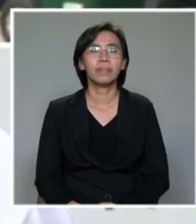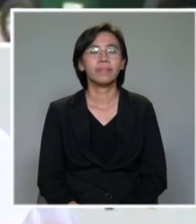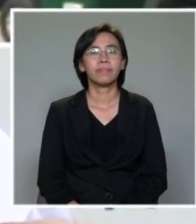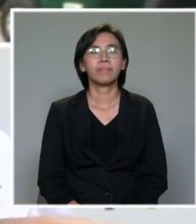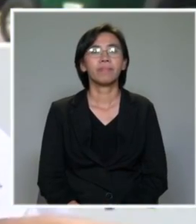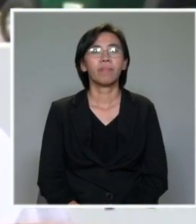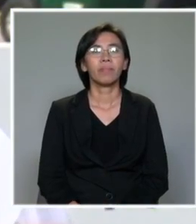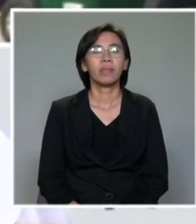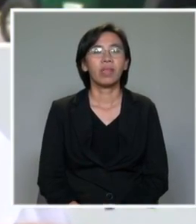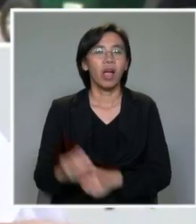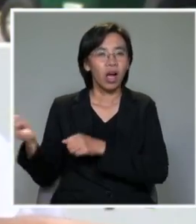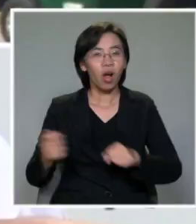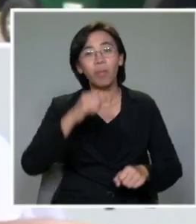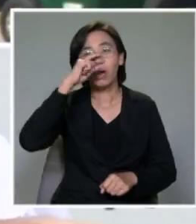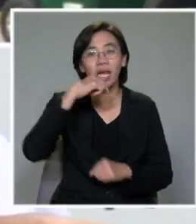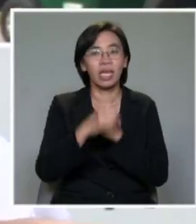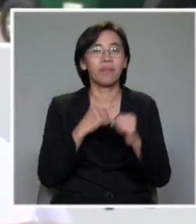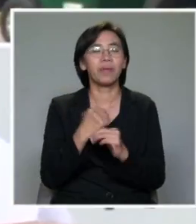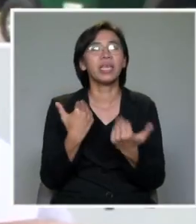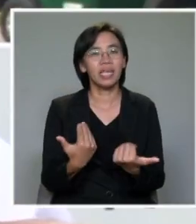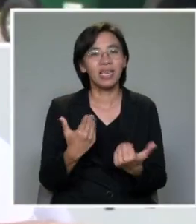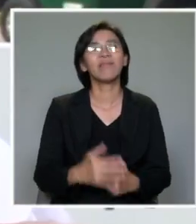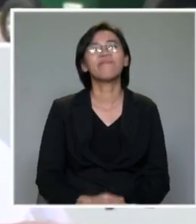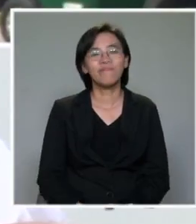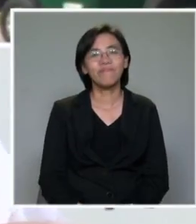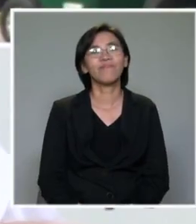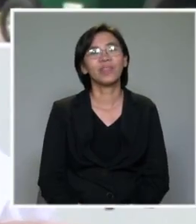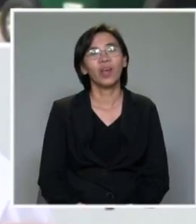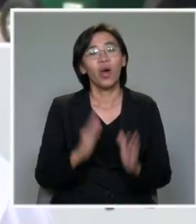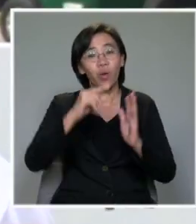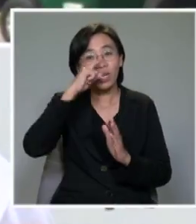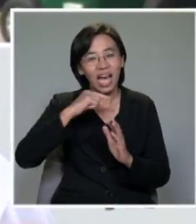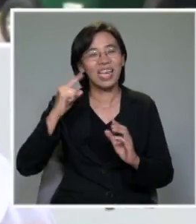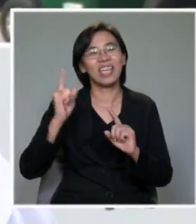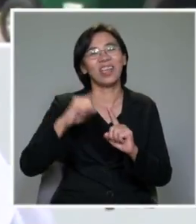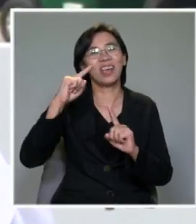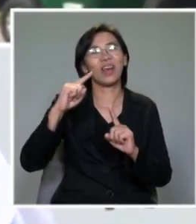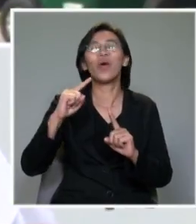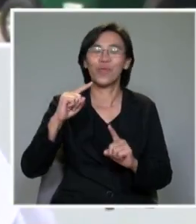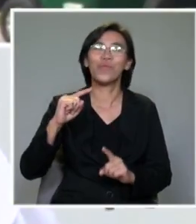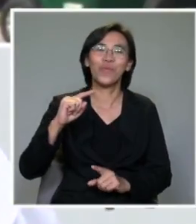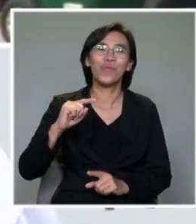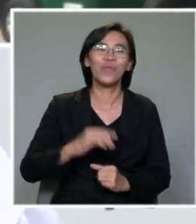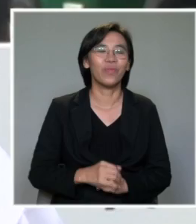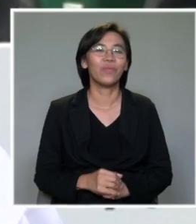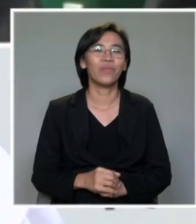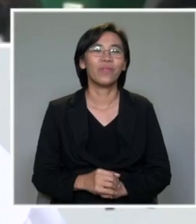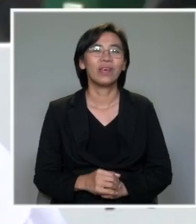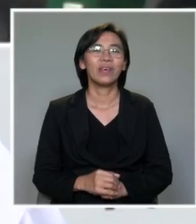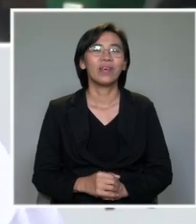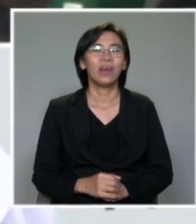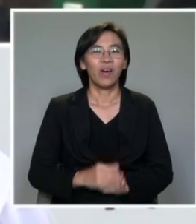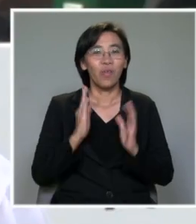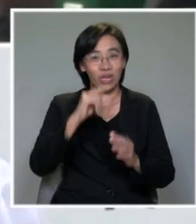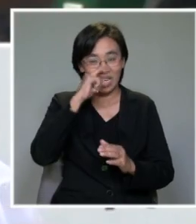ไทยแลนด์โอเพ่นปีนี้นะก็คนไทยได้อีกครั้งหนึ่งนะก็นับเป็นว่าคนไท